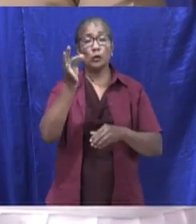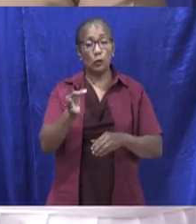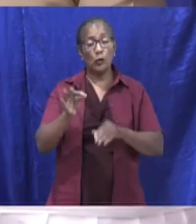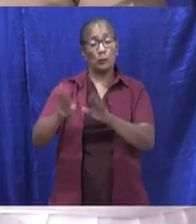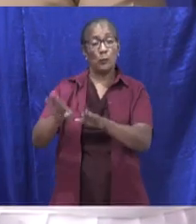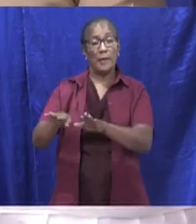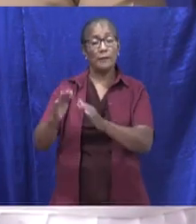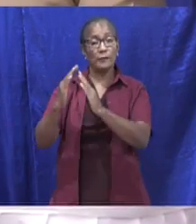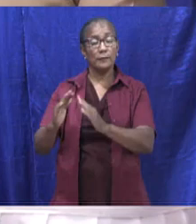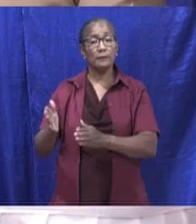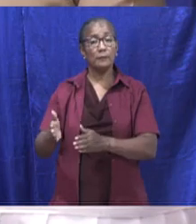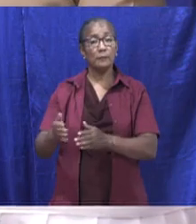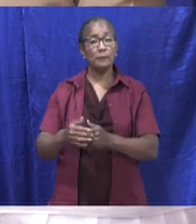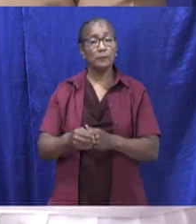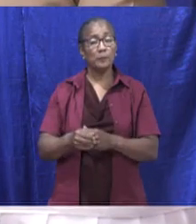moesten blijven.